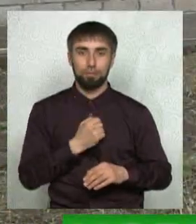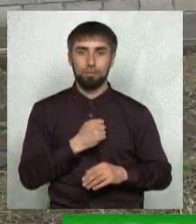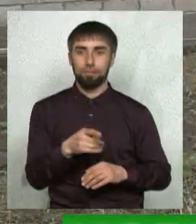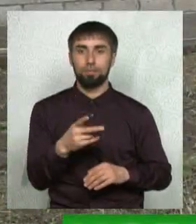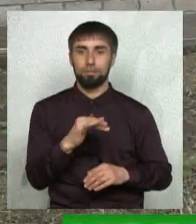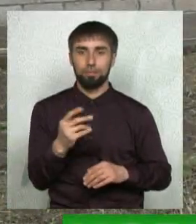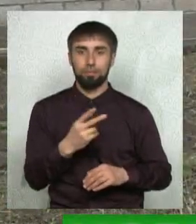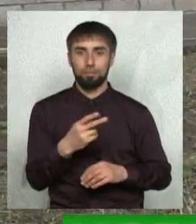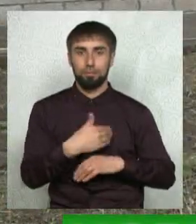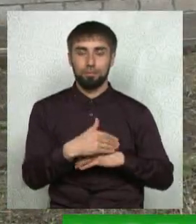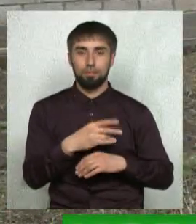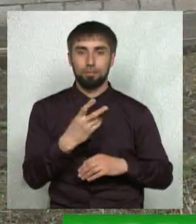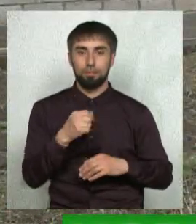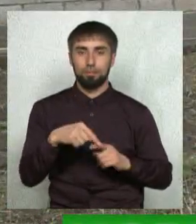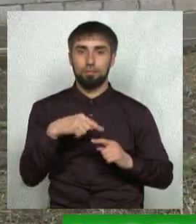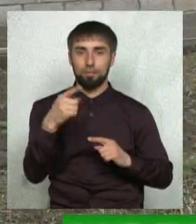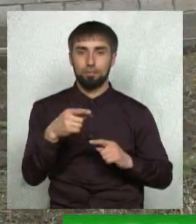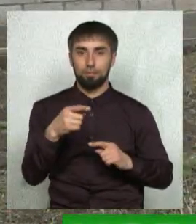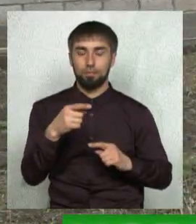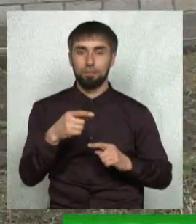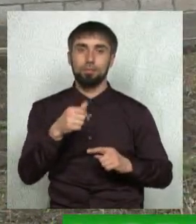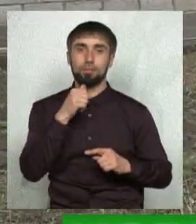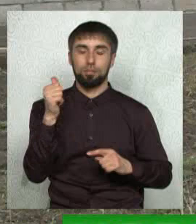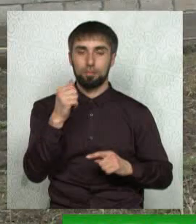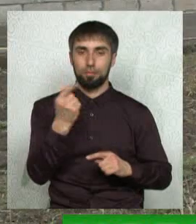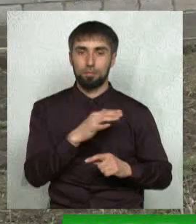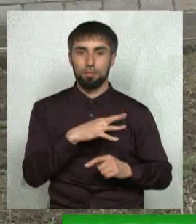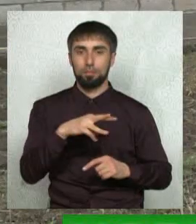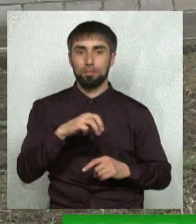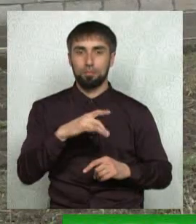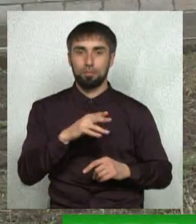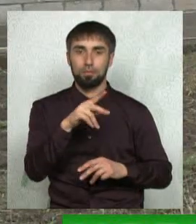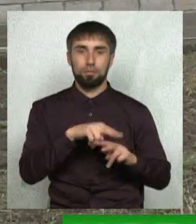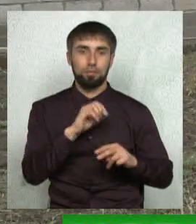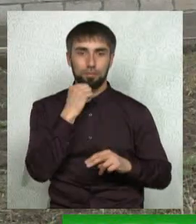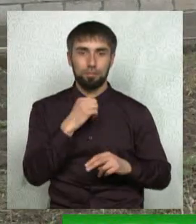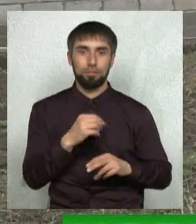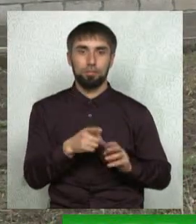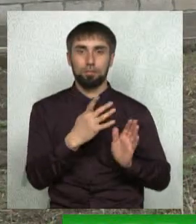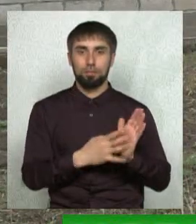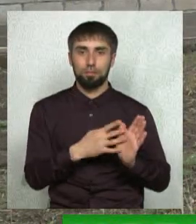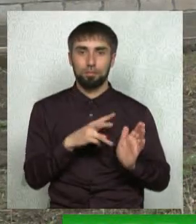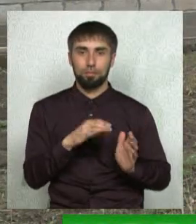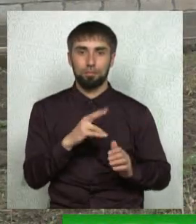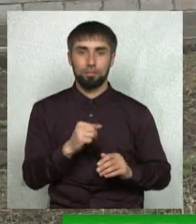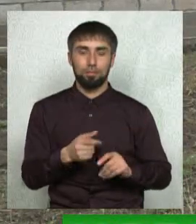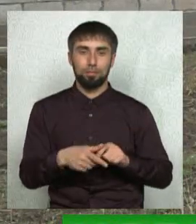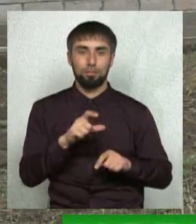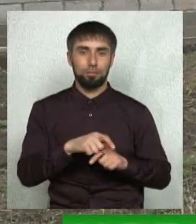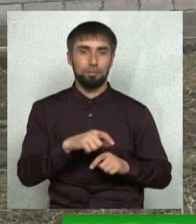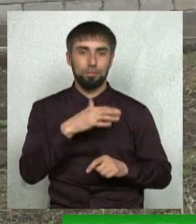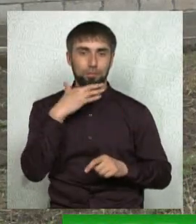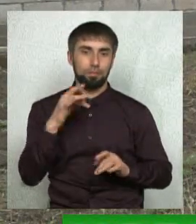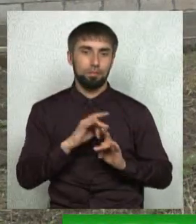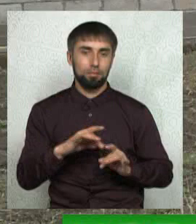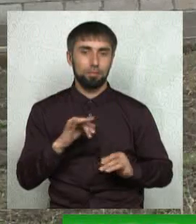второй адрес. На той неделе мы были в городе Малгобек. Вот у бабушки ей 90 лет. Она очень много